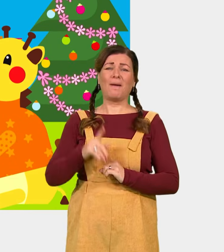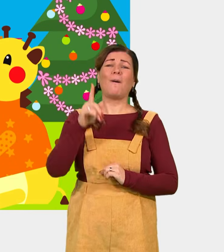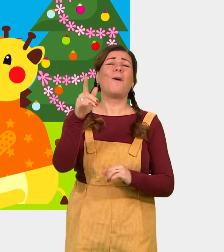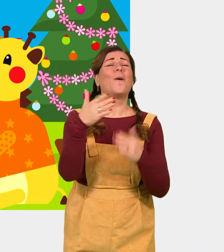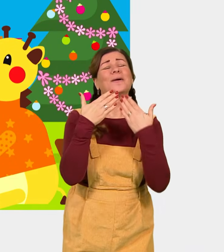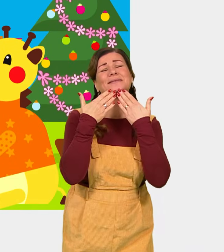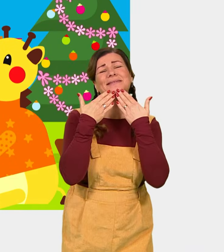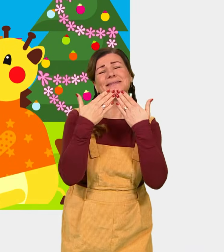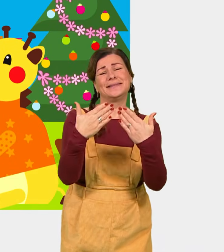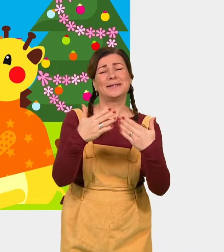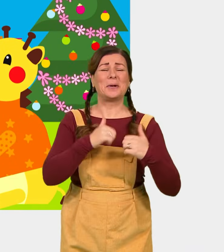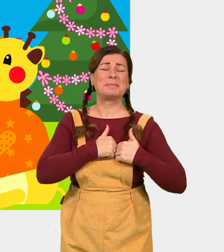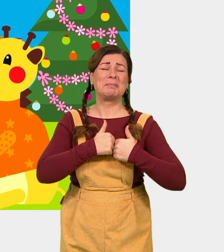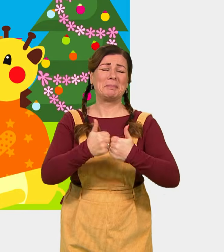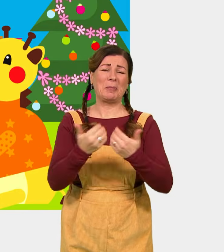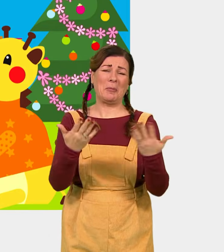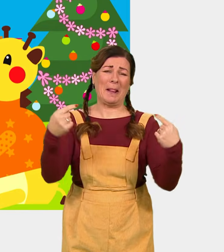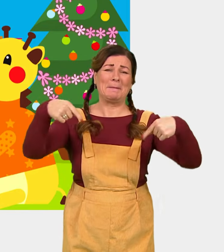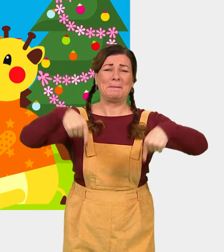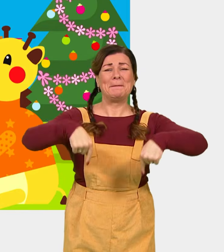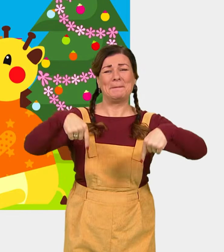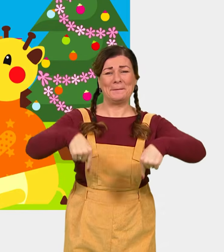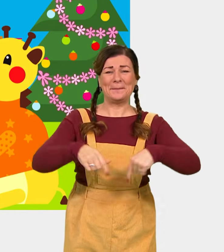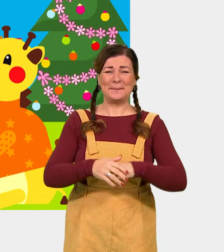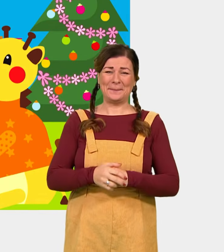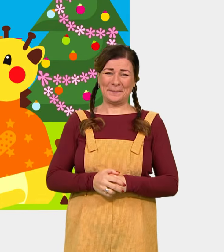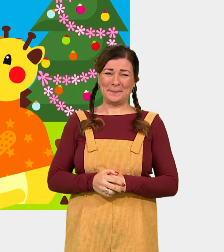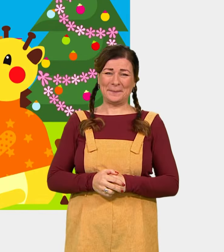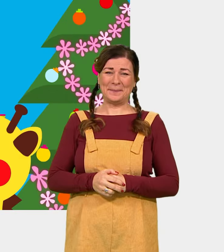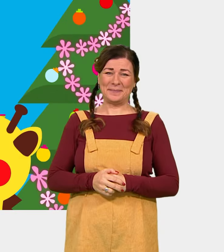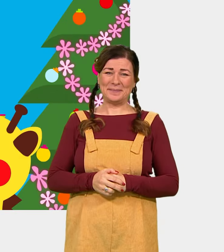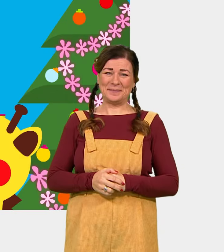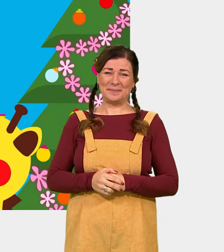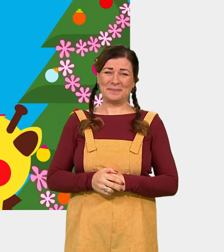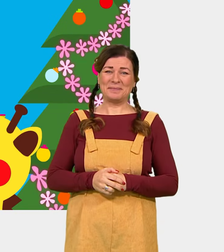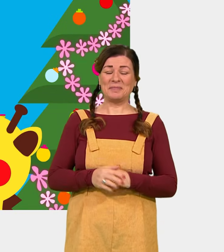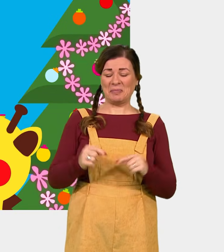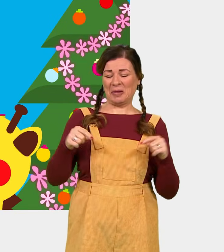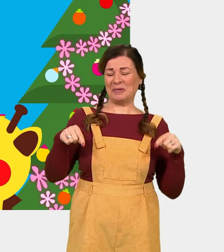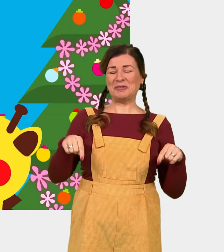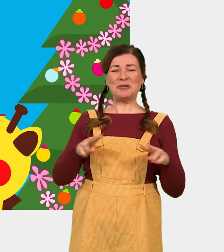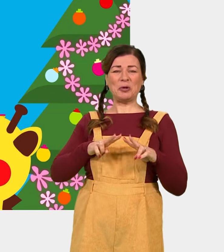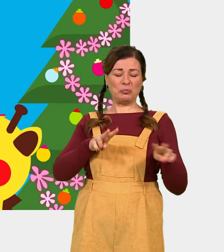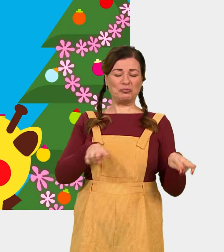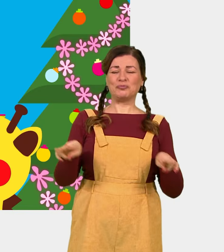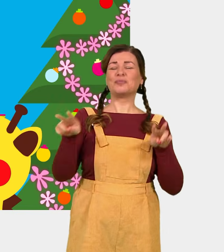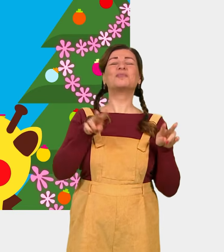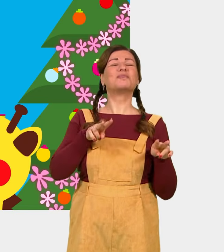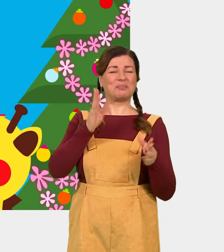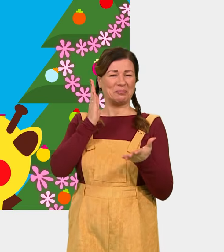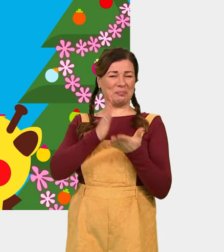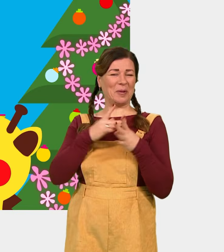Diolch o galon am fy nggroesawu i mewn i DQ, dwedodd Miriam. Mae fan hyn llawer